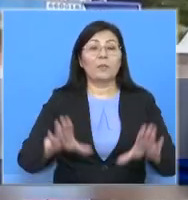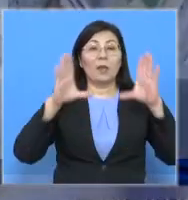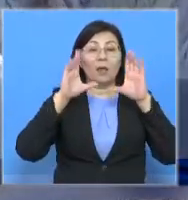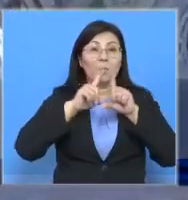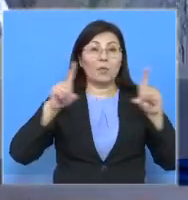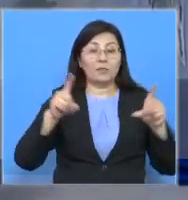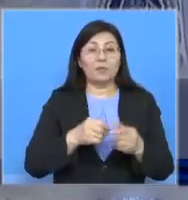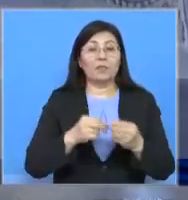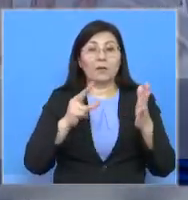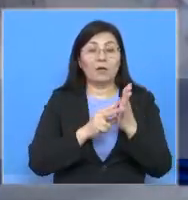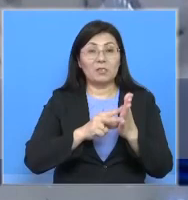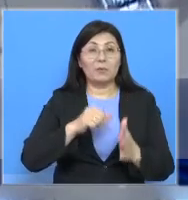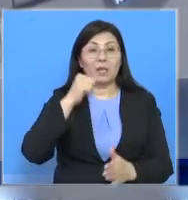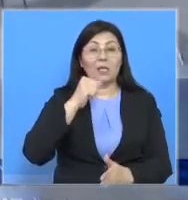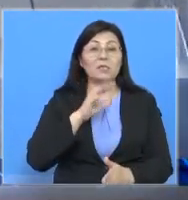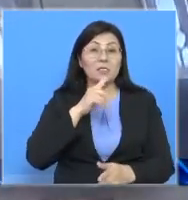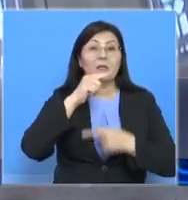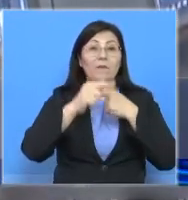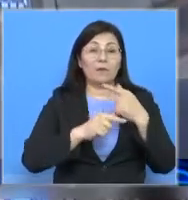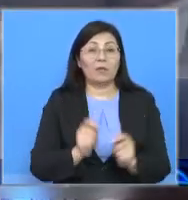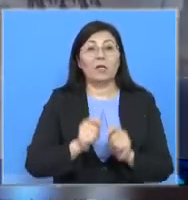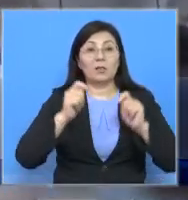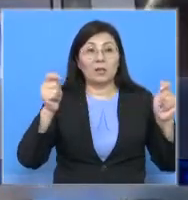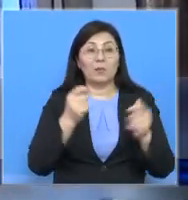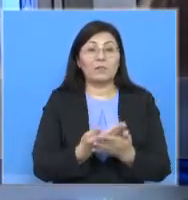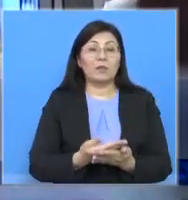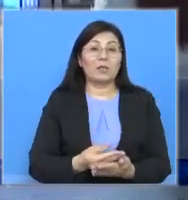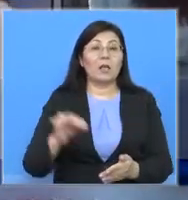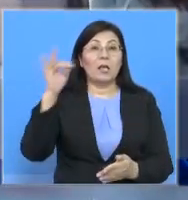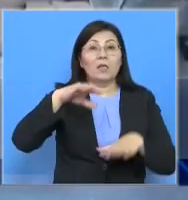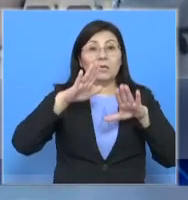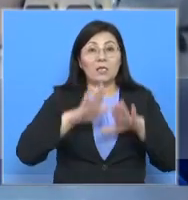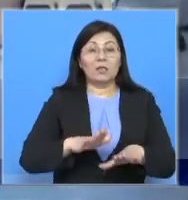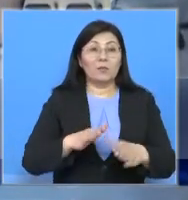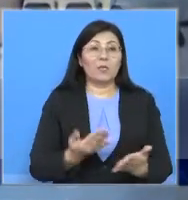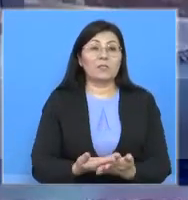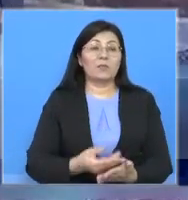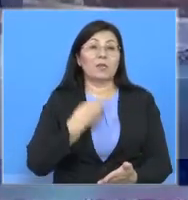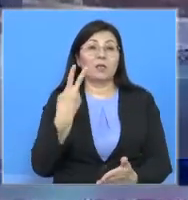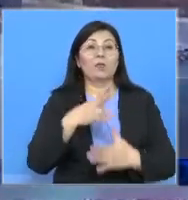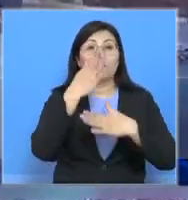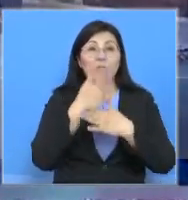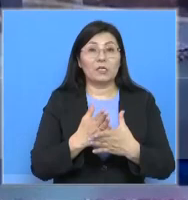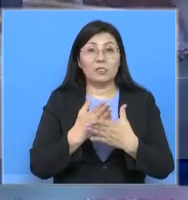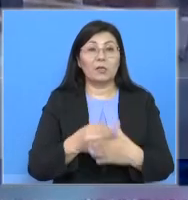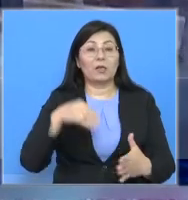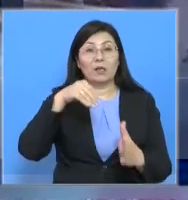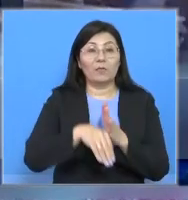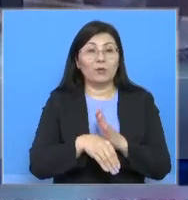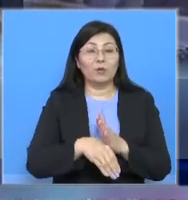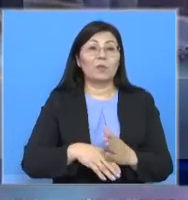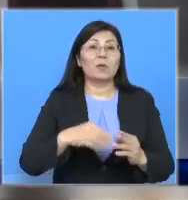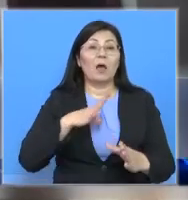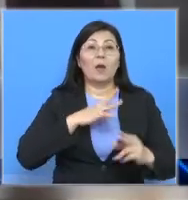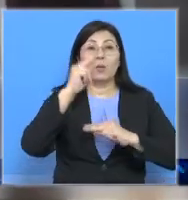типичная для 18 века архитектуры также является популярным местом туристов здание состоит из двух частей внутренняя часть